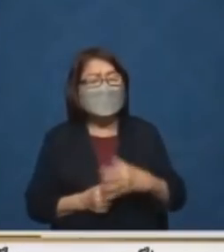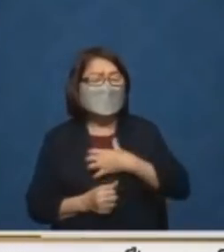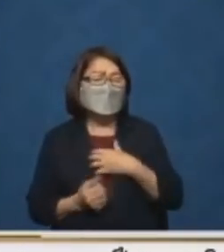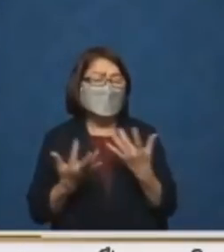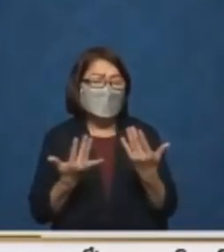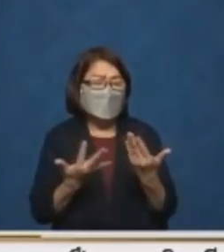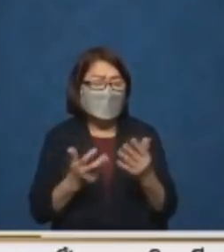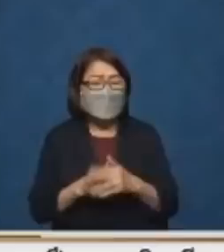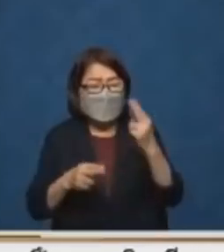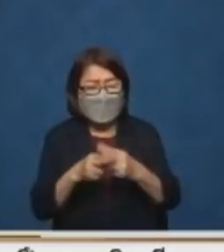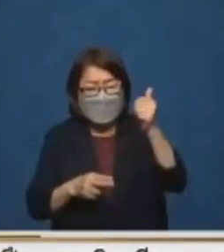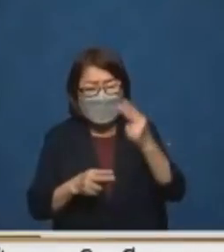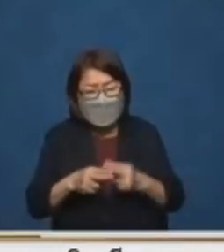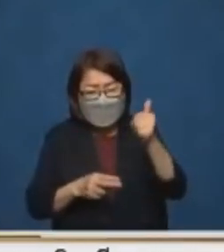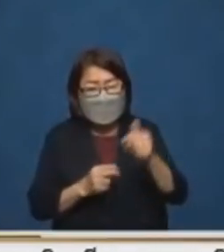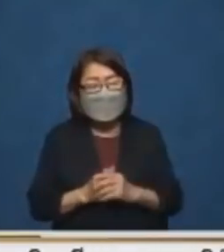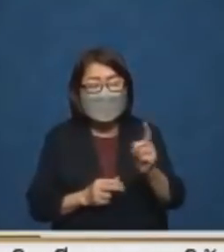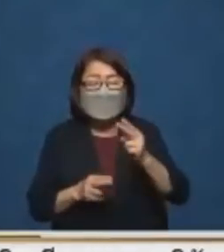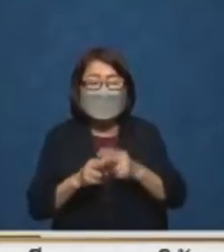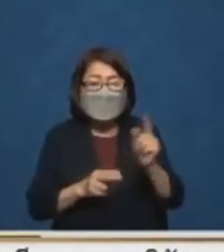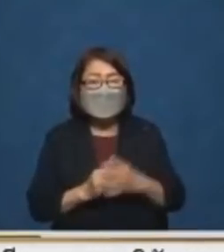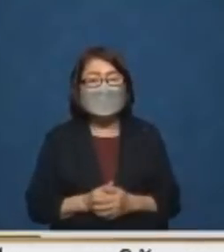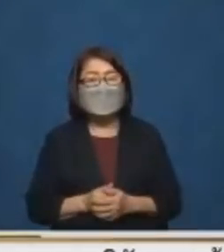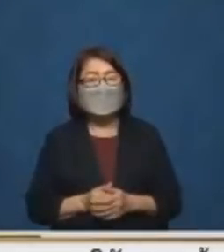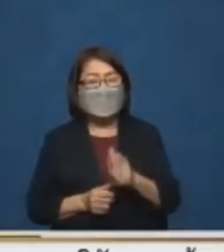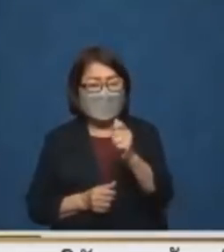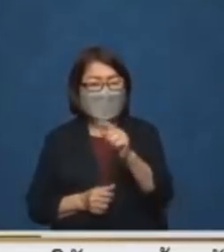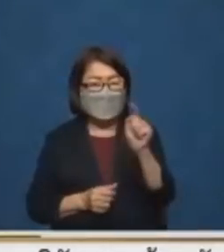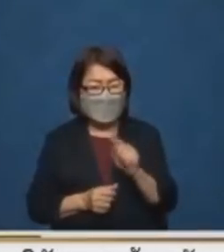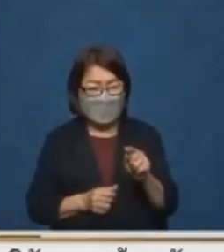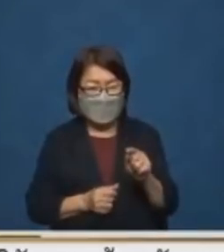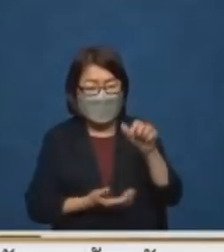ท่านตั้ใจเอาไ้ก็คือวั Doncsina Sinica